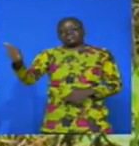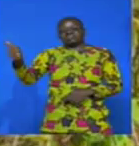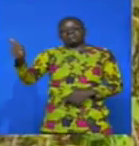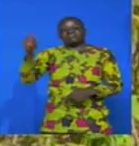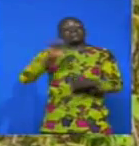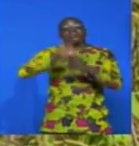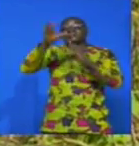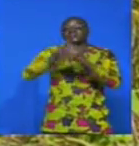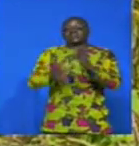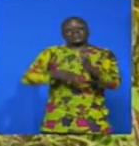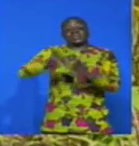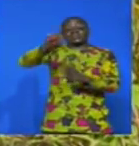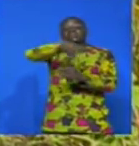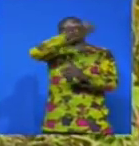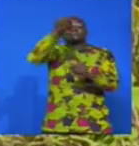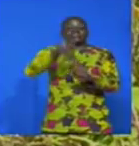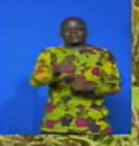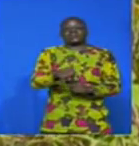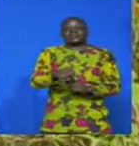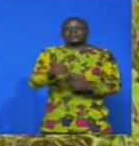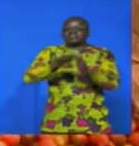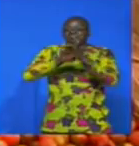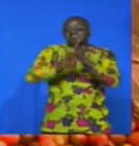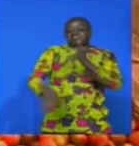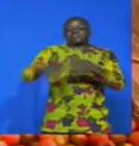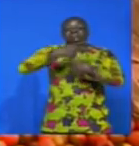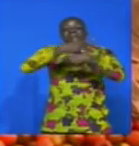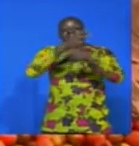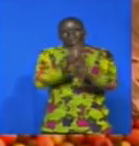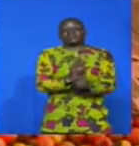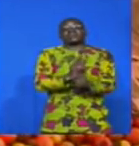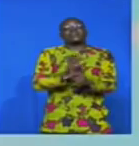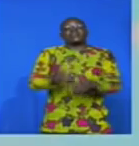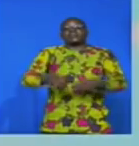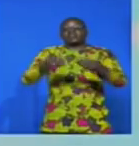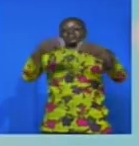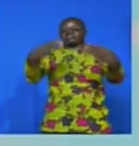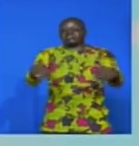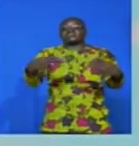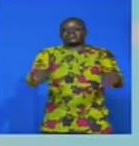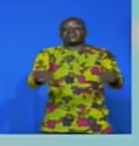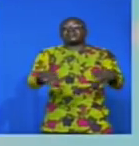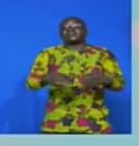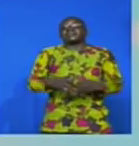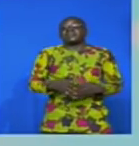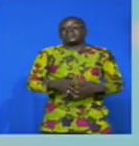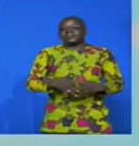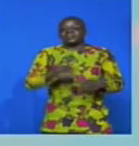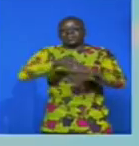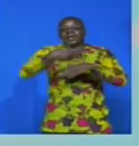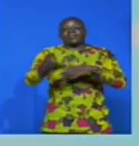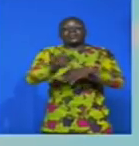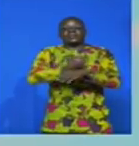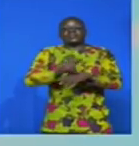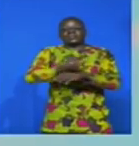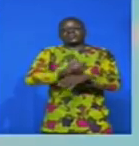de la situation, une baisse de la production qui affecte le marché. Après le Sénégal, le Rwanda